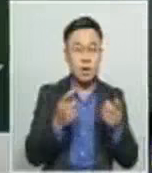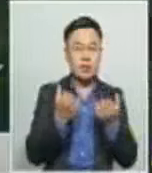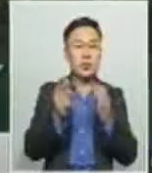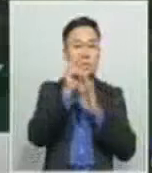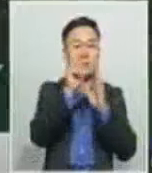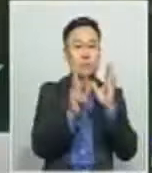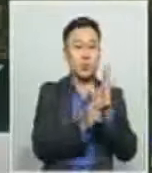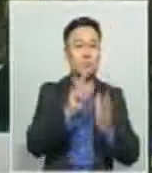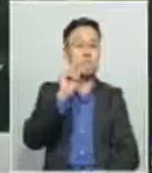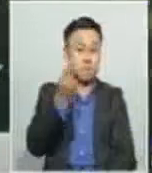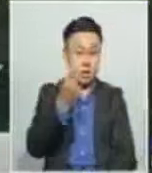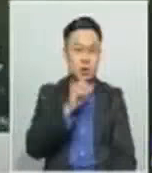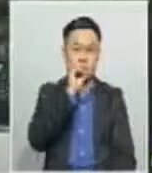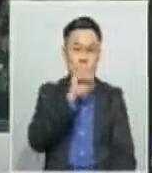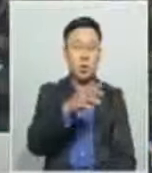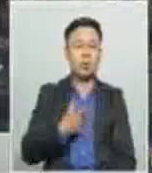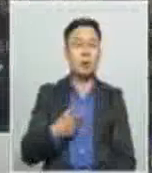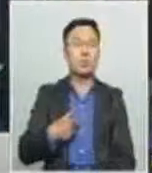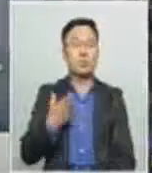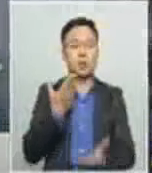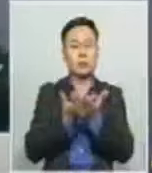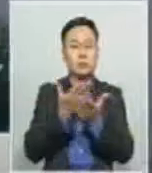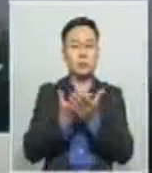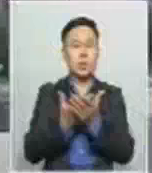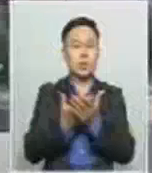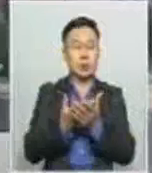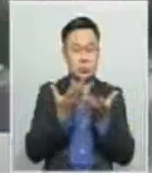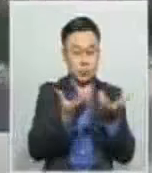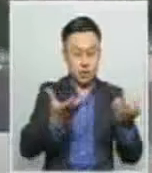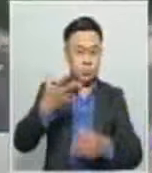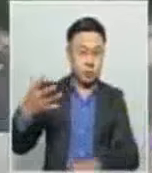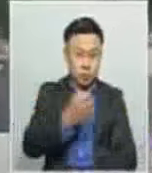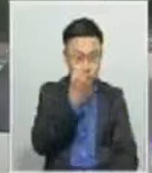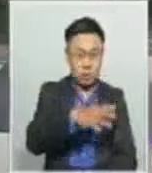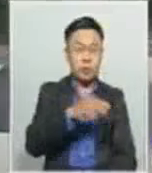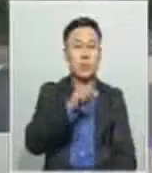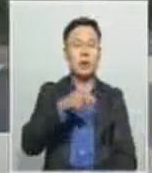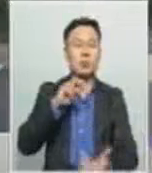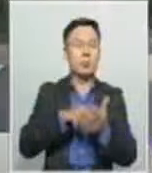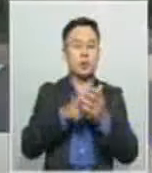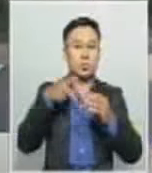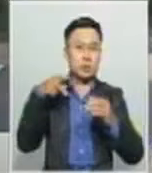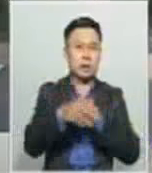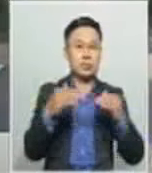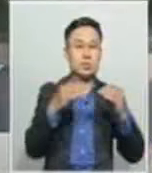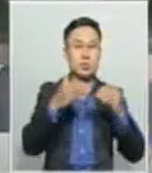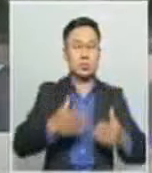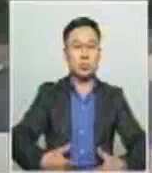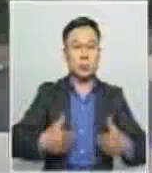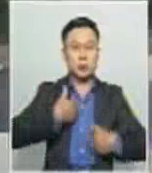หมายใหม่คุณรัชนีถูกตัดสิทธิ์การดำรงตำแหน่งทางการเมืองทั้งในระดับชาติและระดับท้องถิ่นเนี่ยตลอด